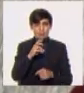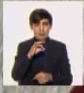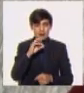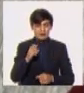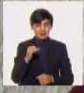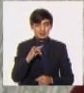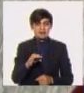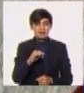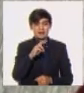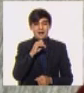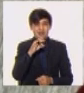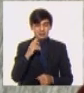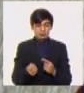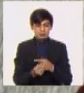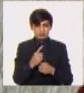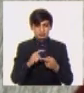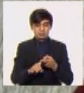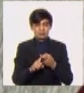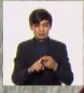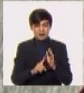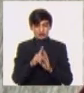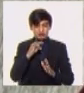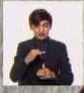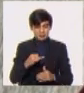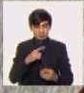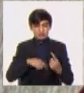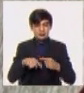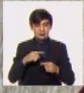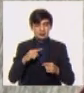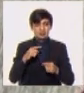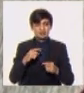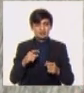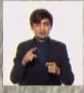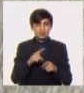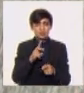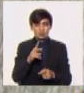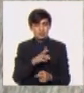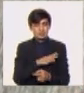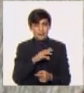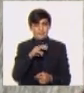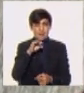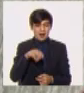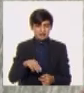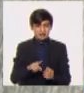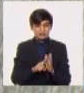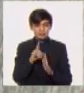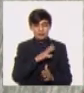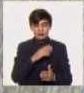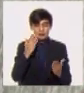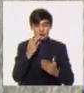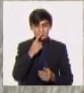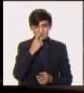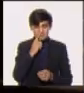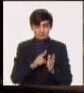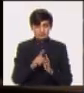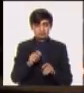карантин. И нам немножко повезло по отношению к тем, кто вышел в марте, да, и фильмы только вышли,